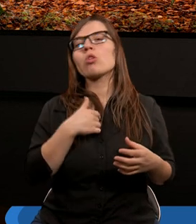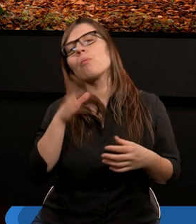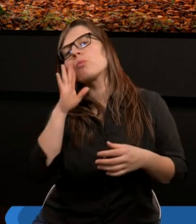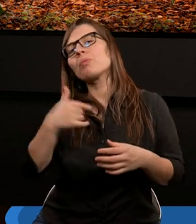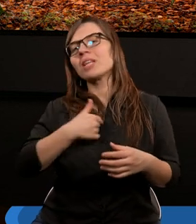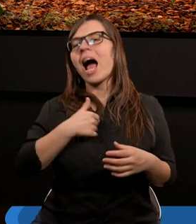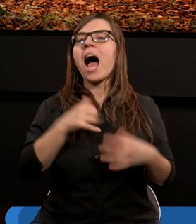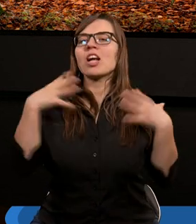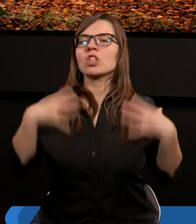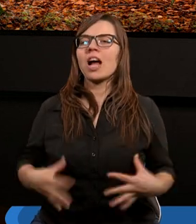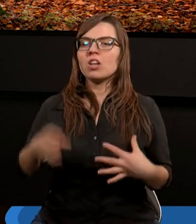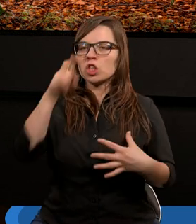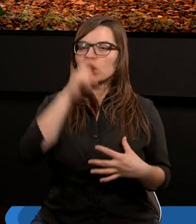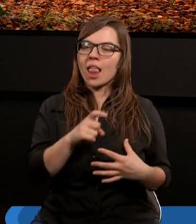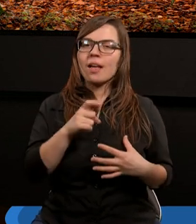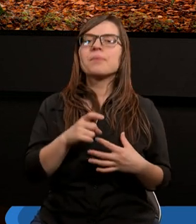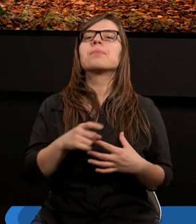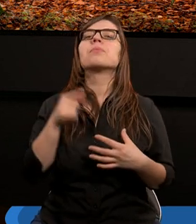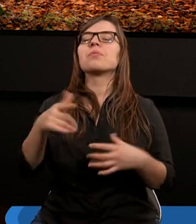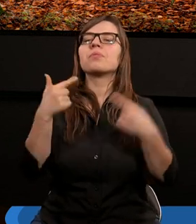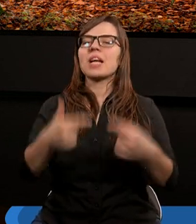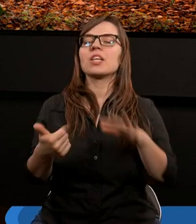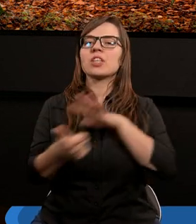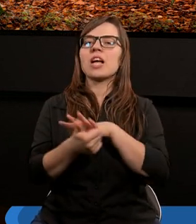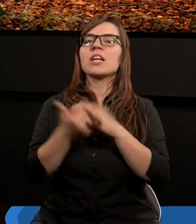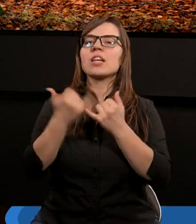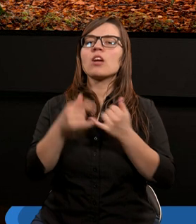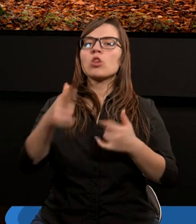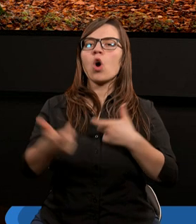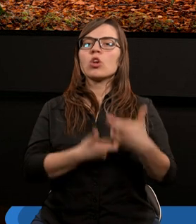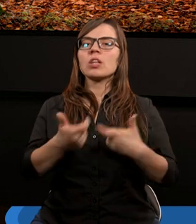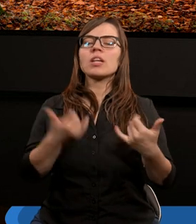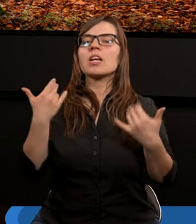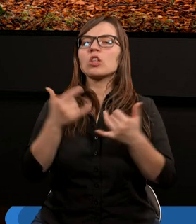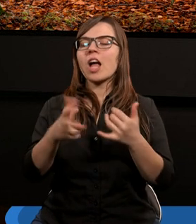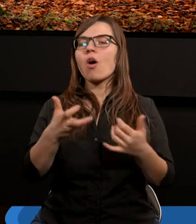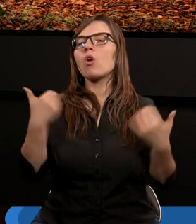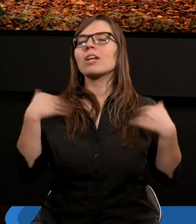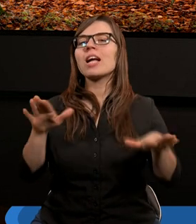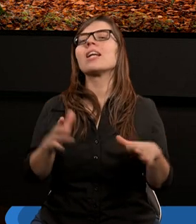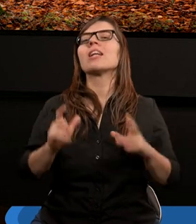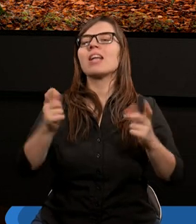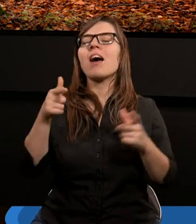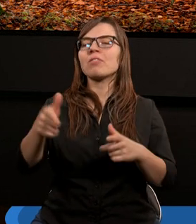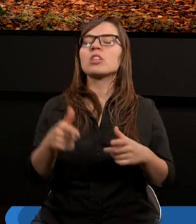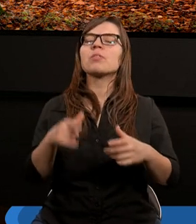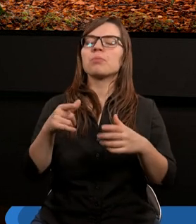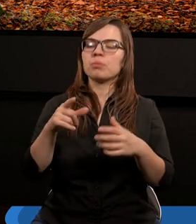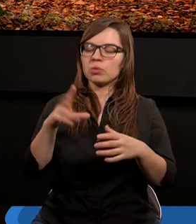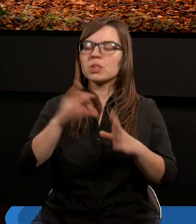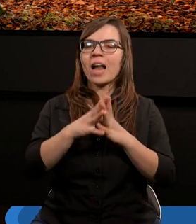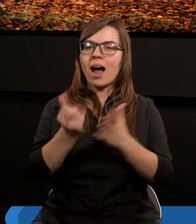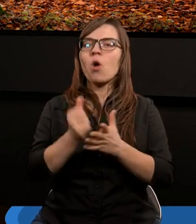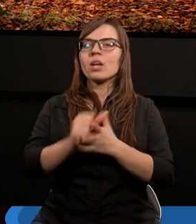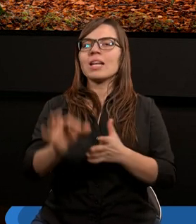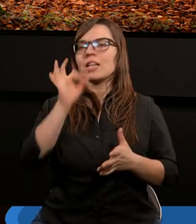ja jestem cielesny. Wiersz szesnasty. A jeśli to czynię, czego nie chcę, zgadzam się z tym, że zakon